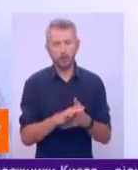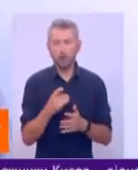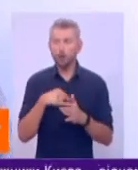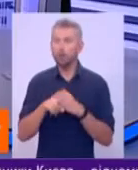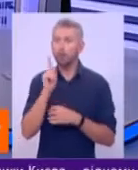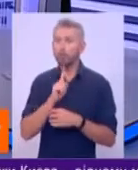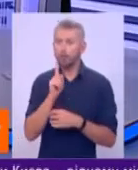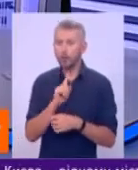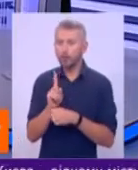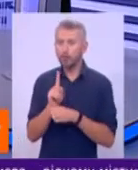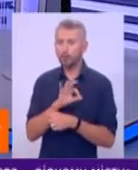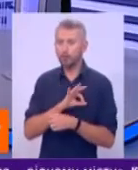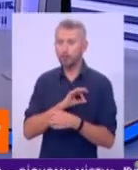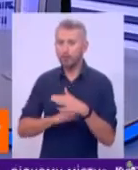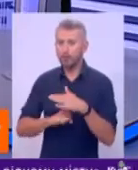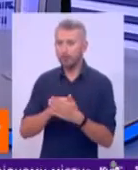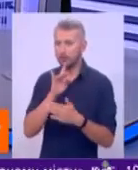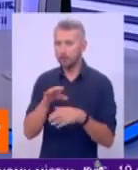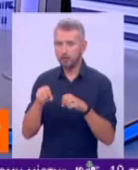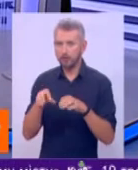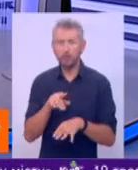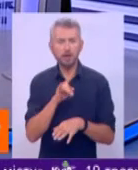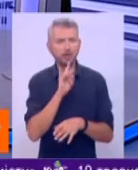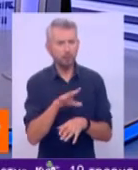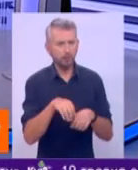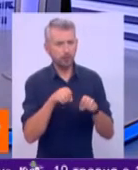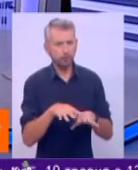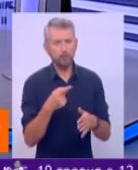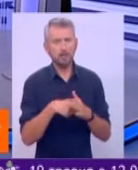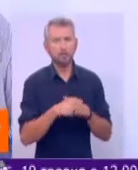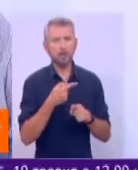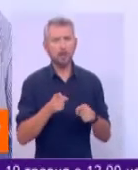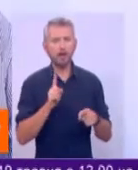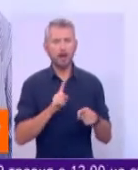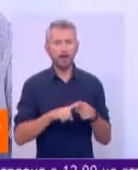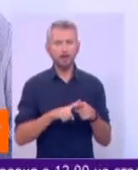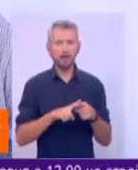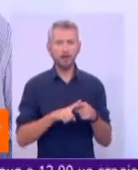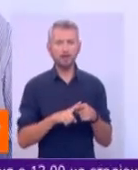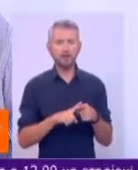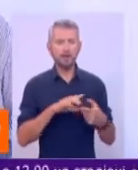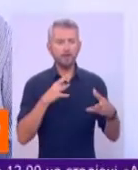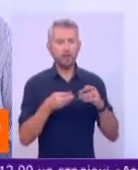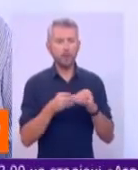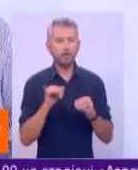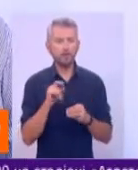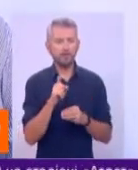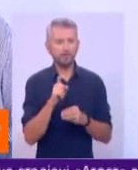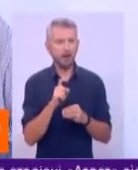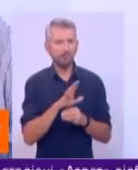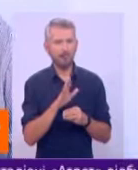поки нормативно-правова база не буде врегульована? Вона не буде врегульована, тому що це виходить із ореола